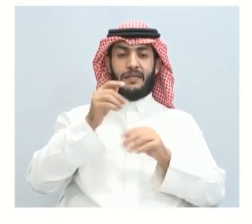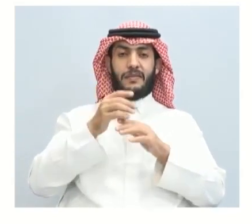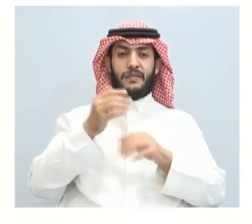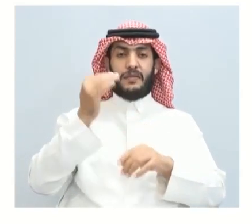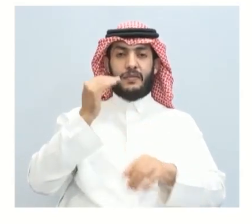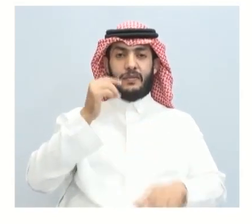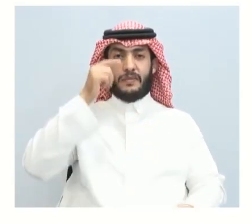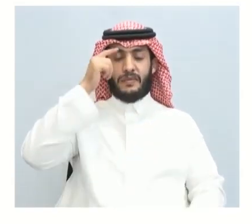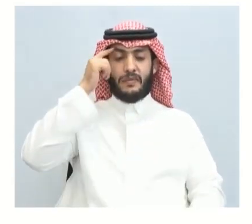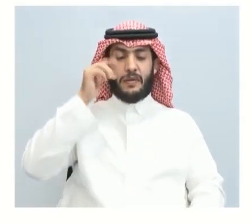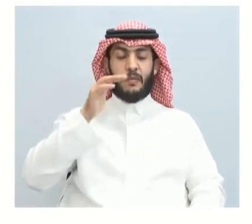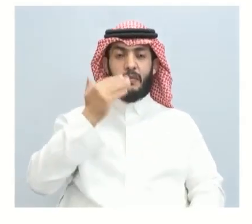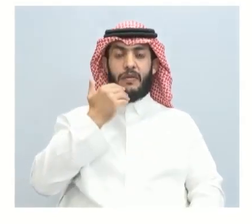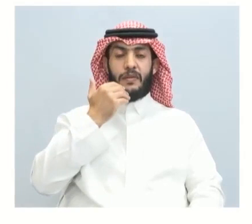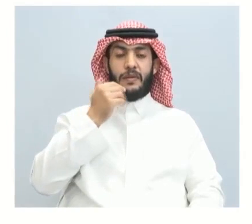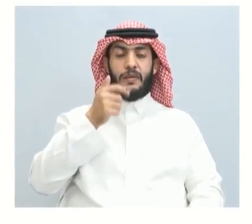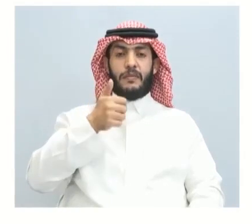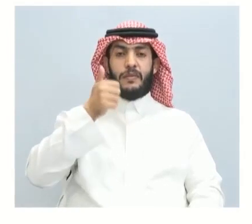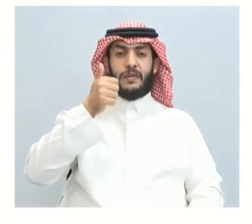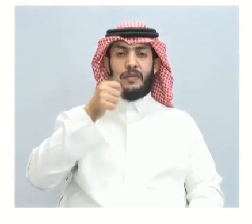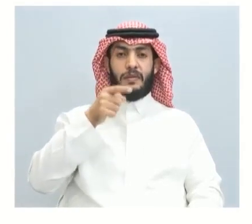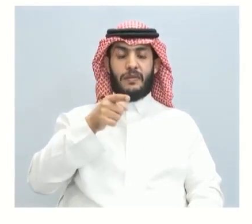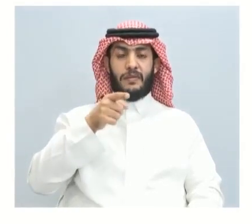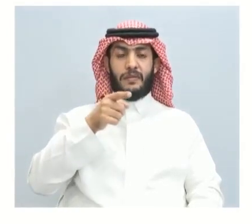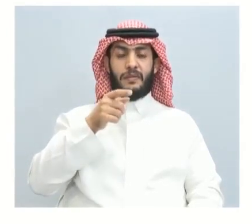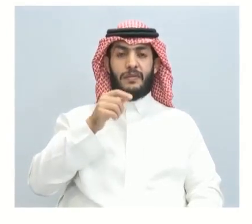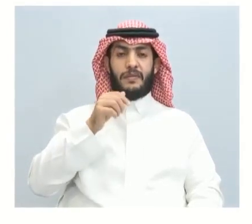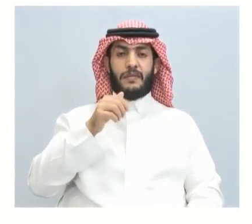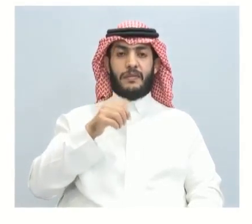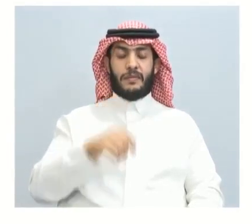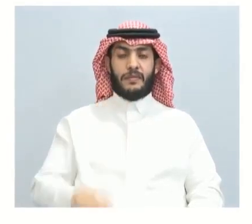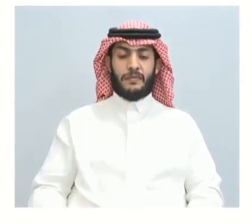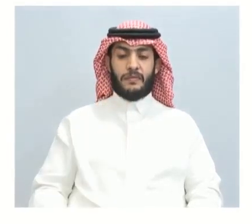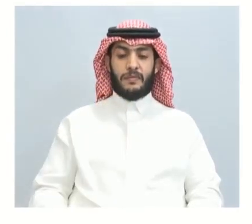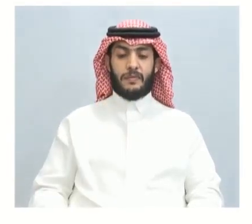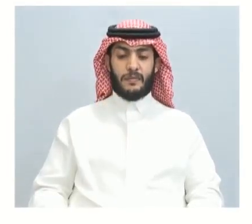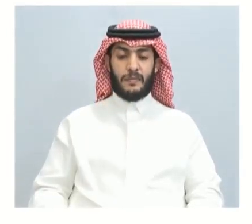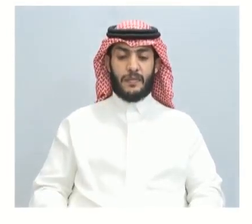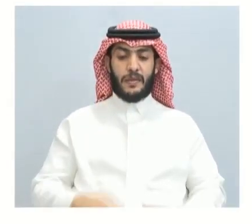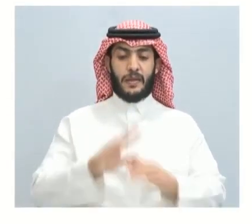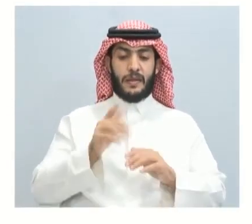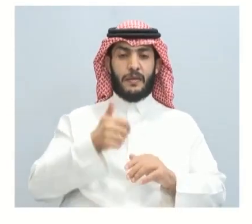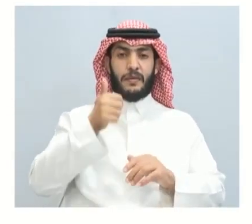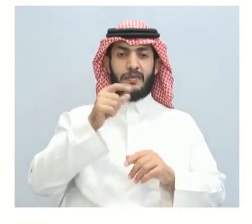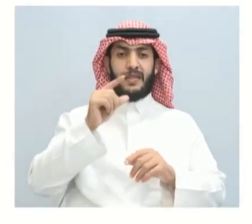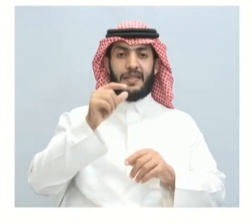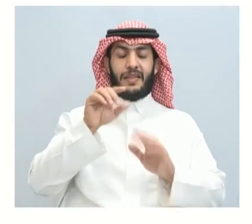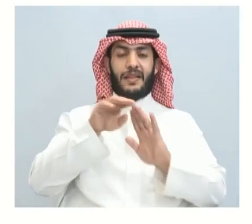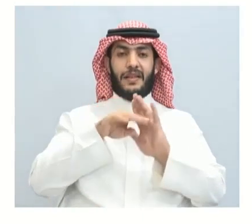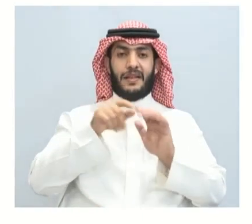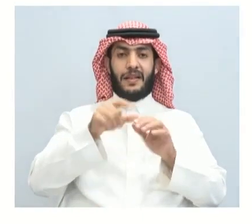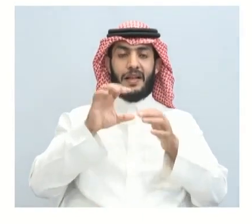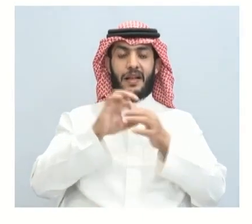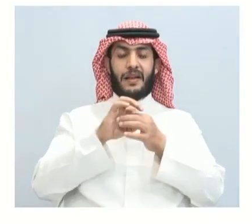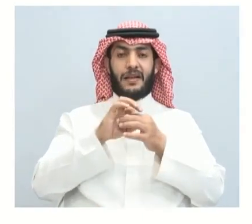العكسيه واذا كانت ما هي موجوده فبالتالي نقول انه يعني لا يوجد داله عكسيه ولكن تعتبر